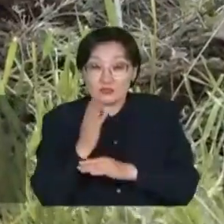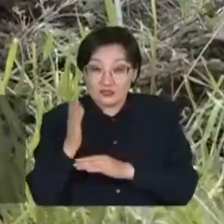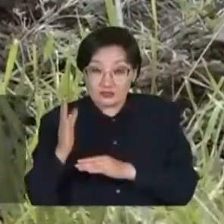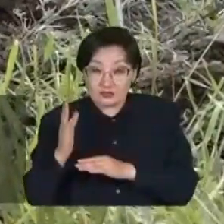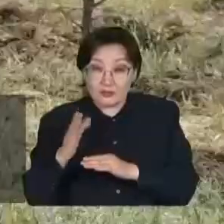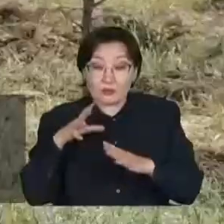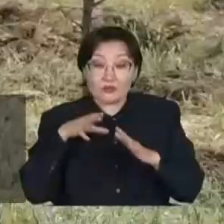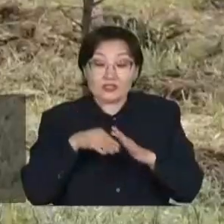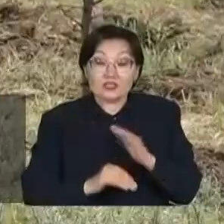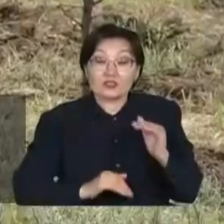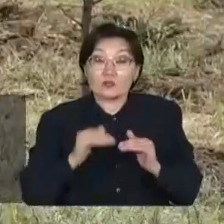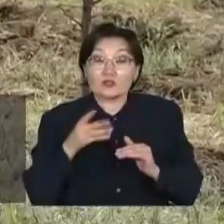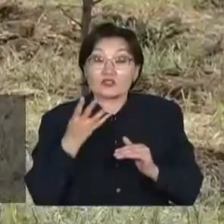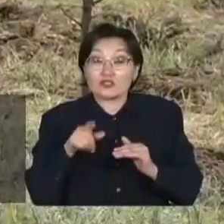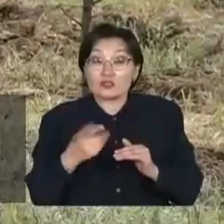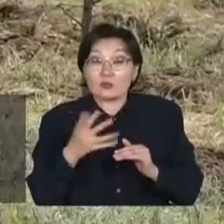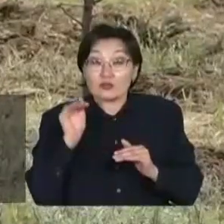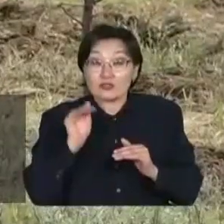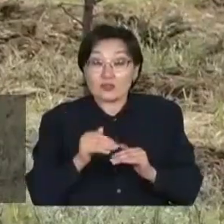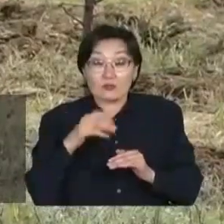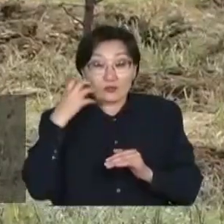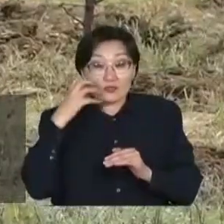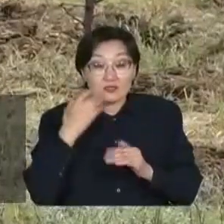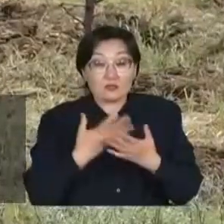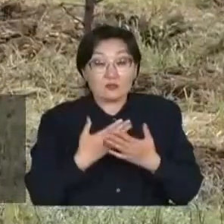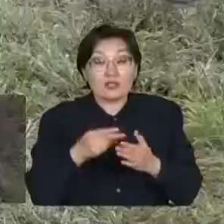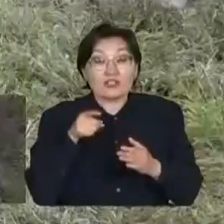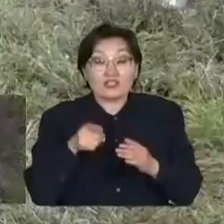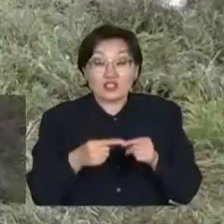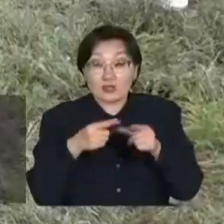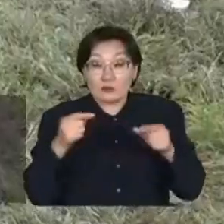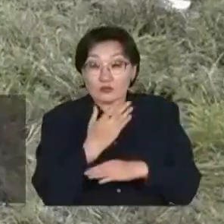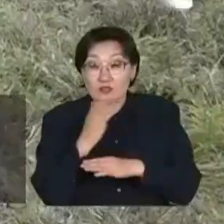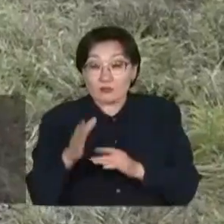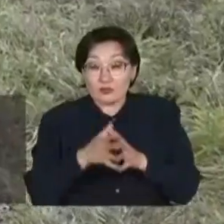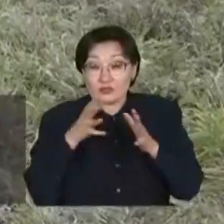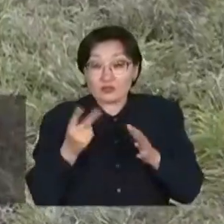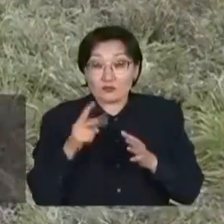в том числе свыше 4500 плодовых, около 1000 лиственных деревьев